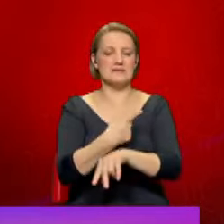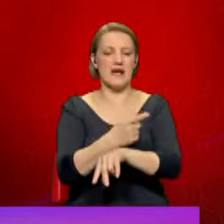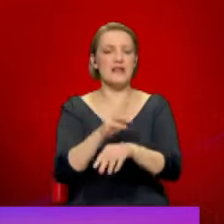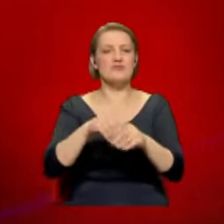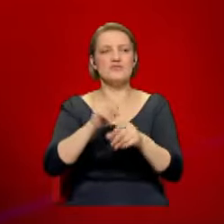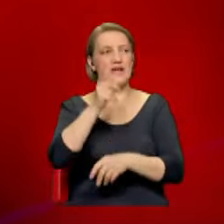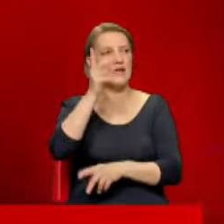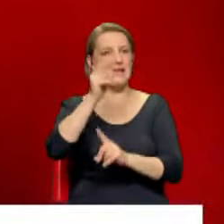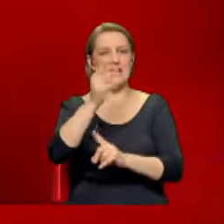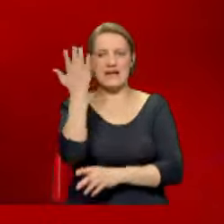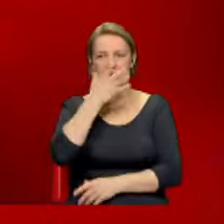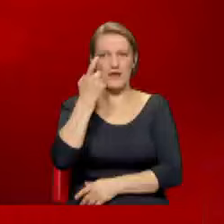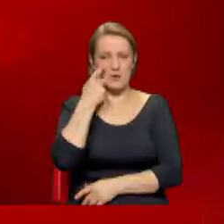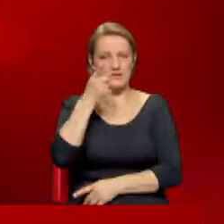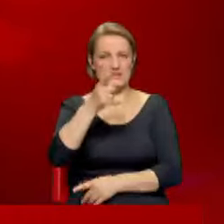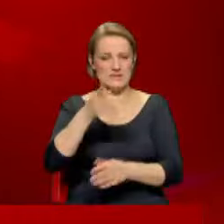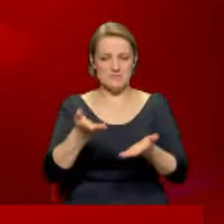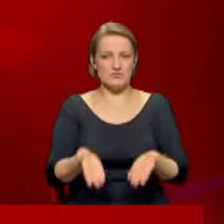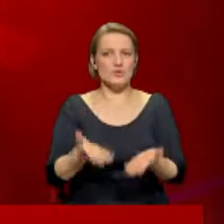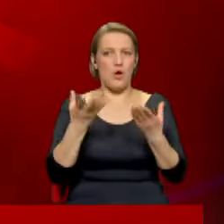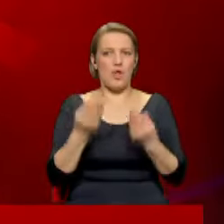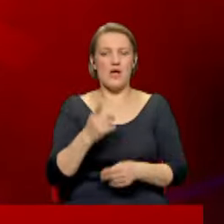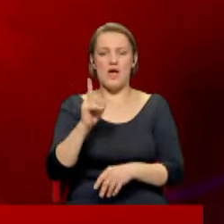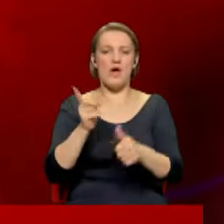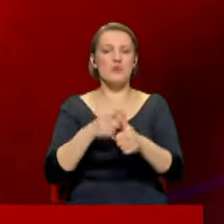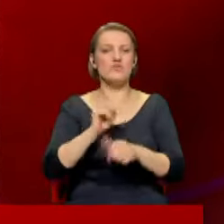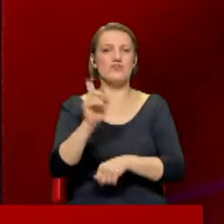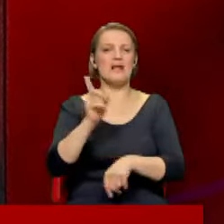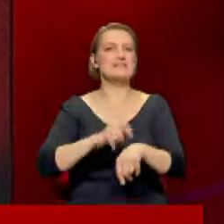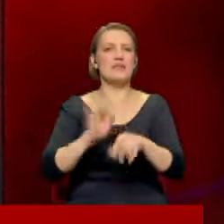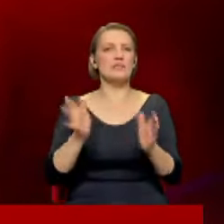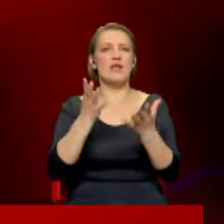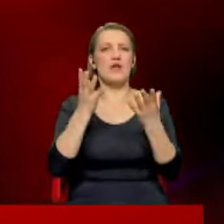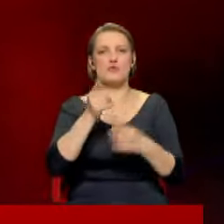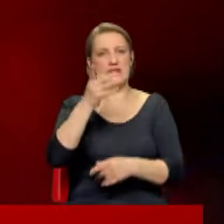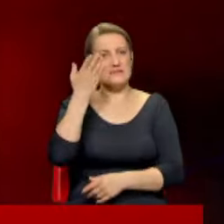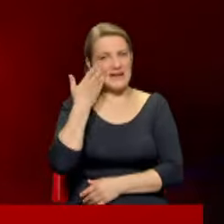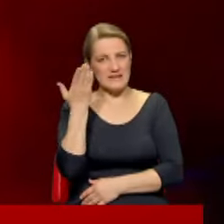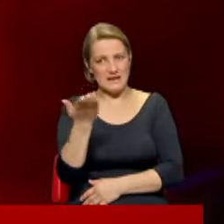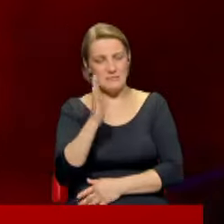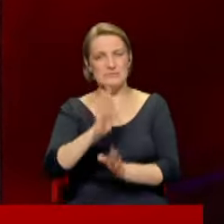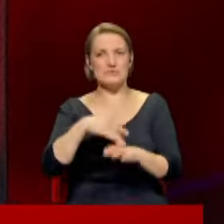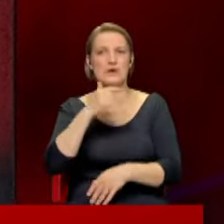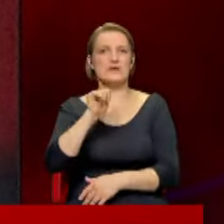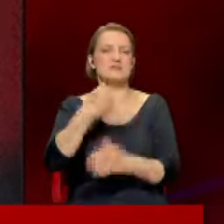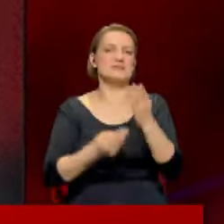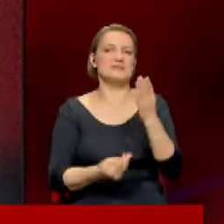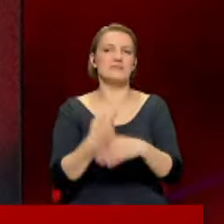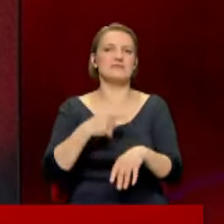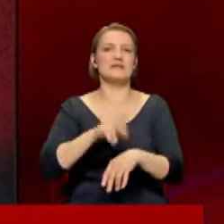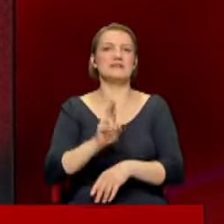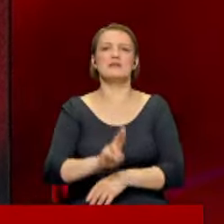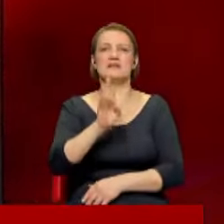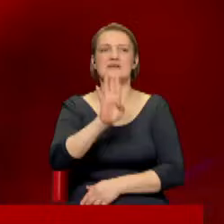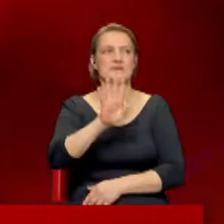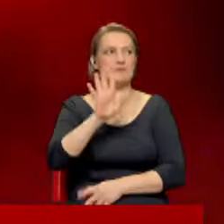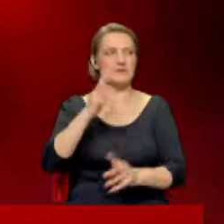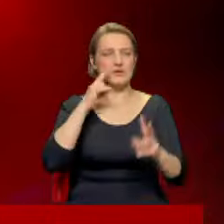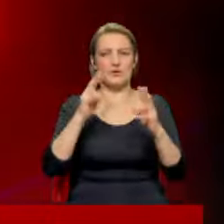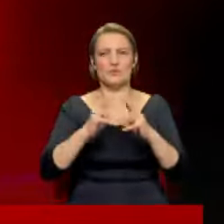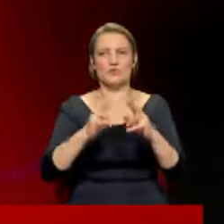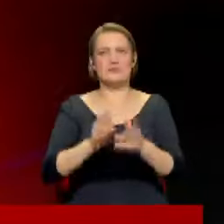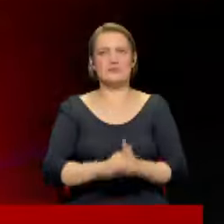İlker Karagöz sizin karşınızda olacak. Önce Çalar Saat'te neler olacak onu izleyelim. Ardından yarın sabah 7.45'te görüşmek